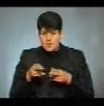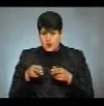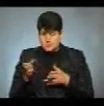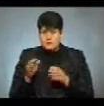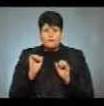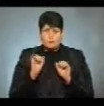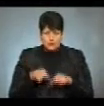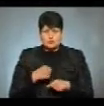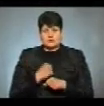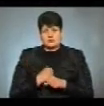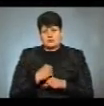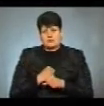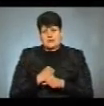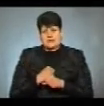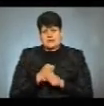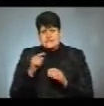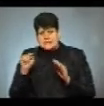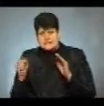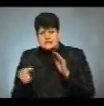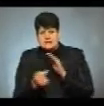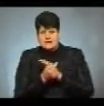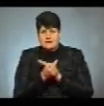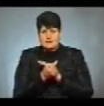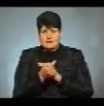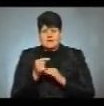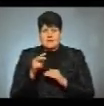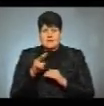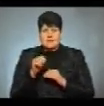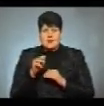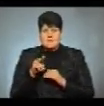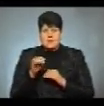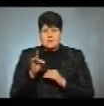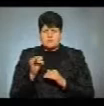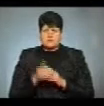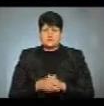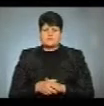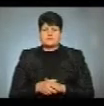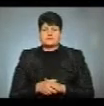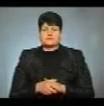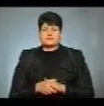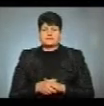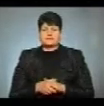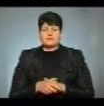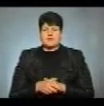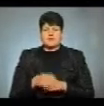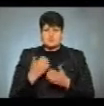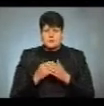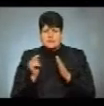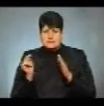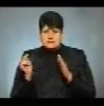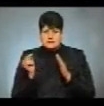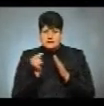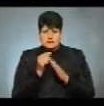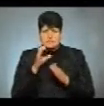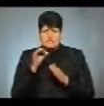це зробити, як то кажуть, з середини, як ніби лапароскопічна хірургія, а це цистоскопічна. Тобто ми заходимо в